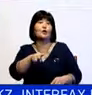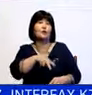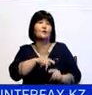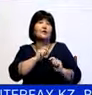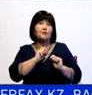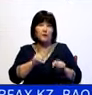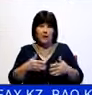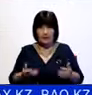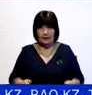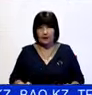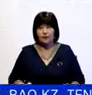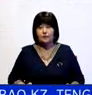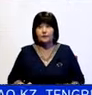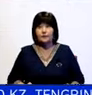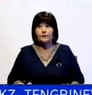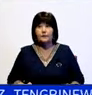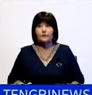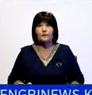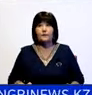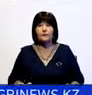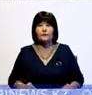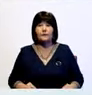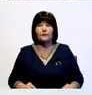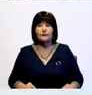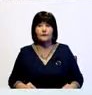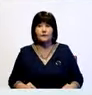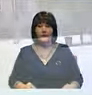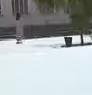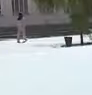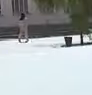төсбелгісімен марапатталды. Әкімдер Жолтаев, Бауыржан Қожамаратов, Дархан Тоқсейіт, Қызылорда телеарнасы.